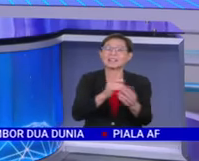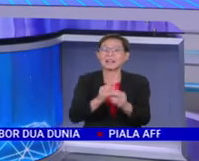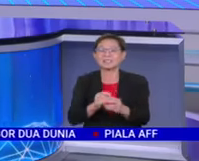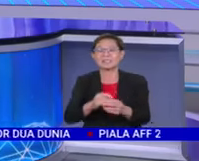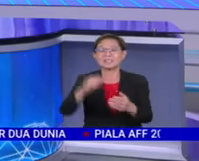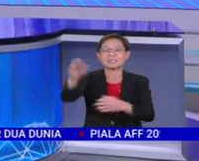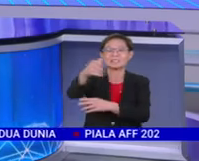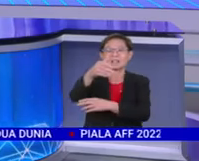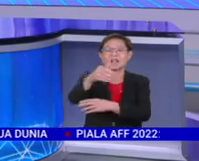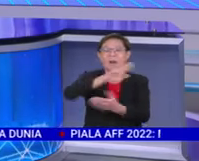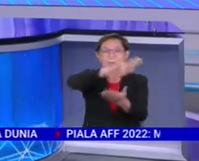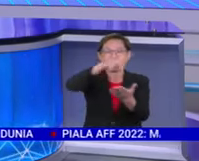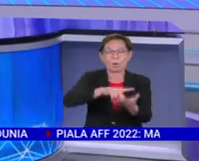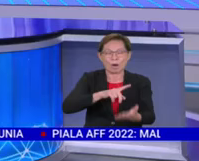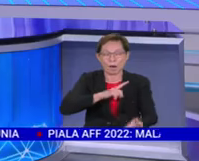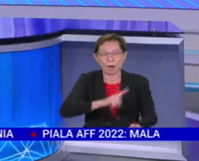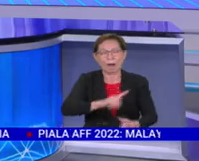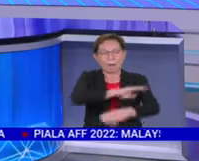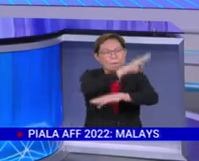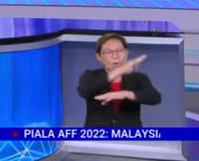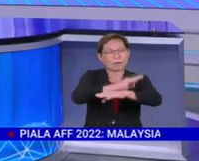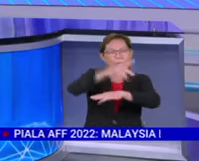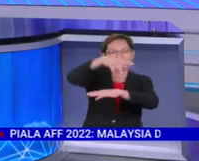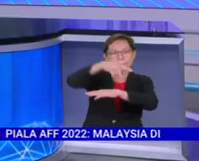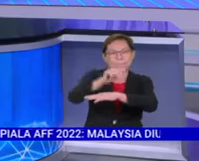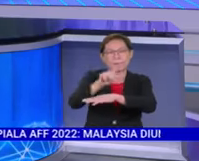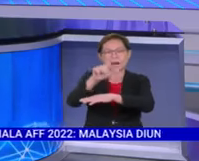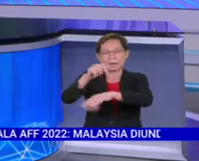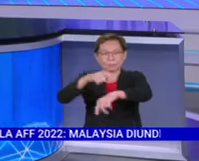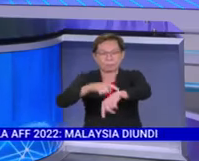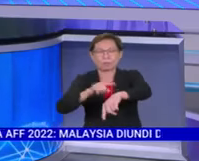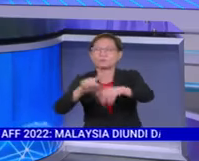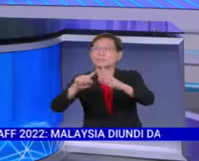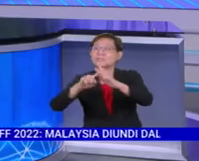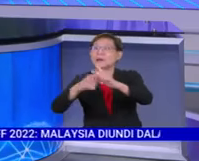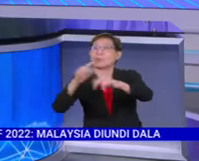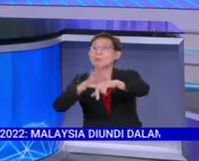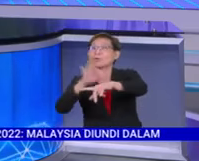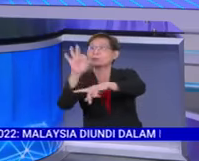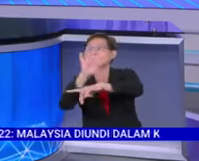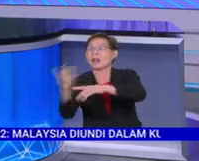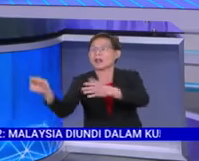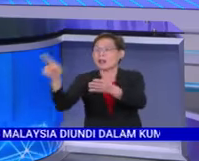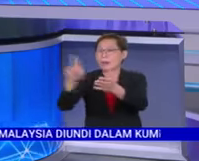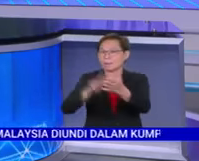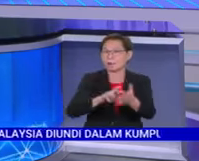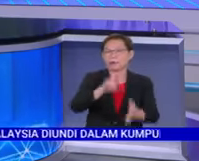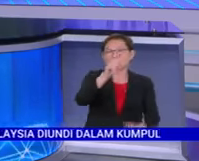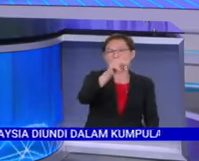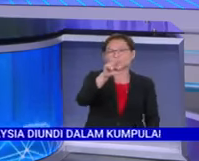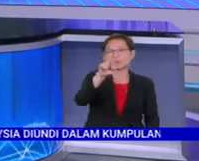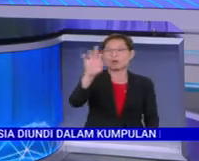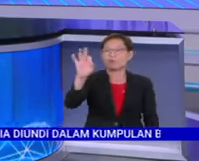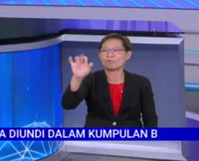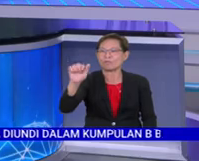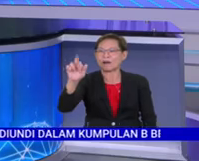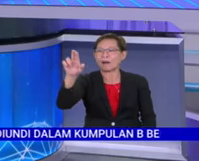dataran Pusat Islam Melaka Bukit Palah bermula pukul 9 malam ini. Ya, laporan lanjut bersama Noor Farahuda